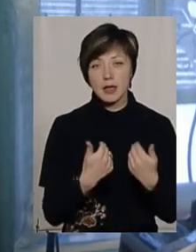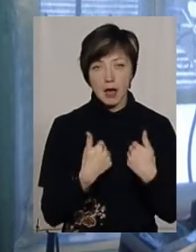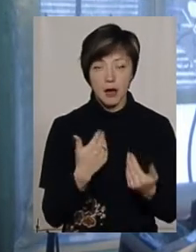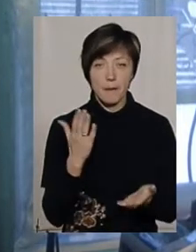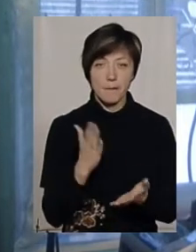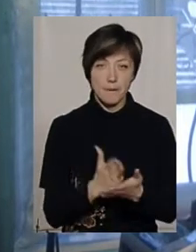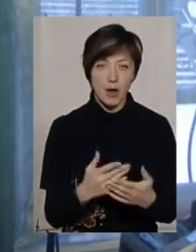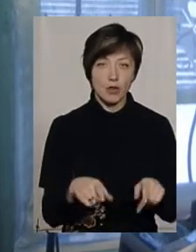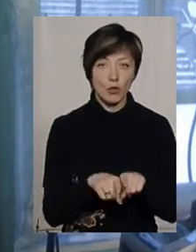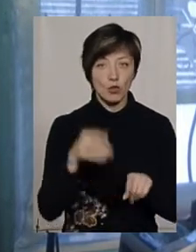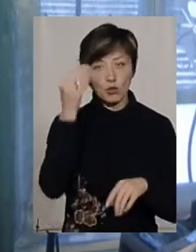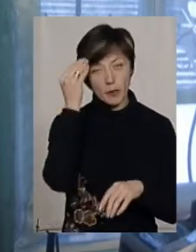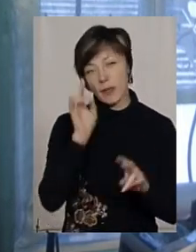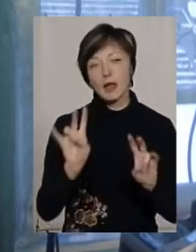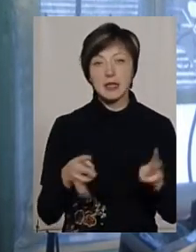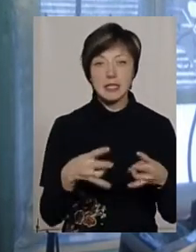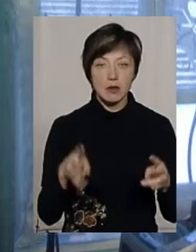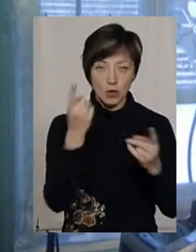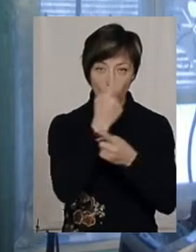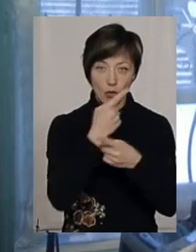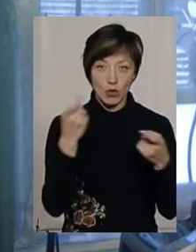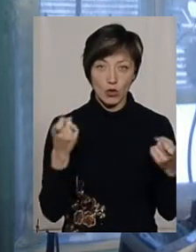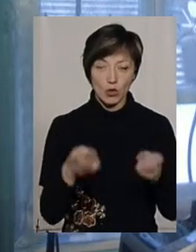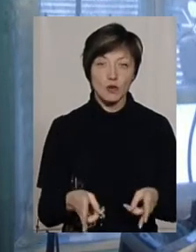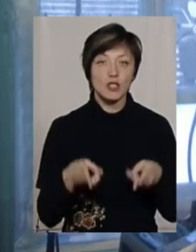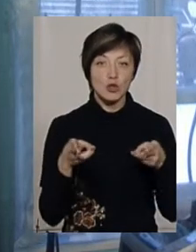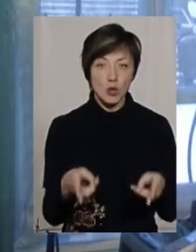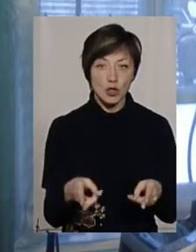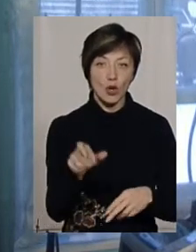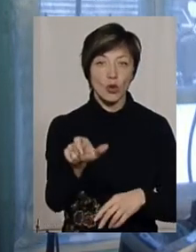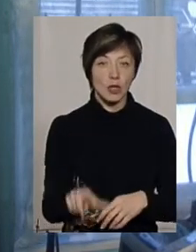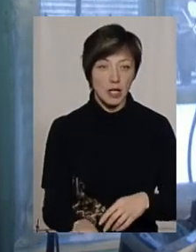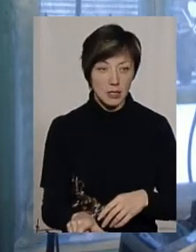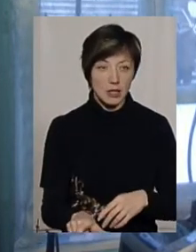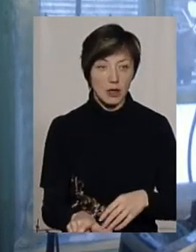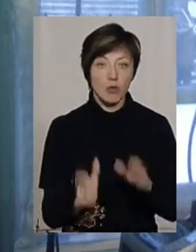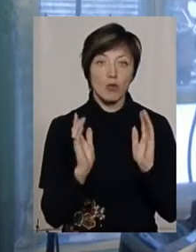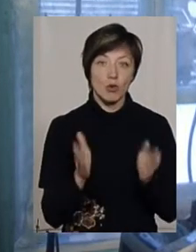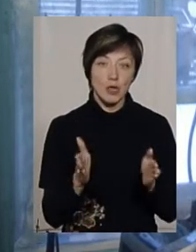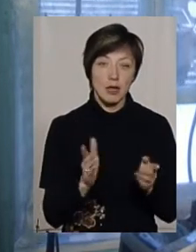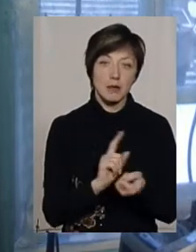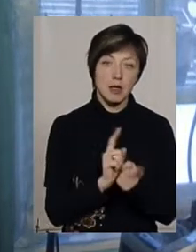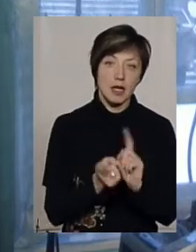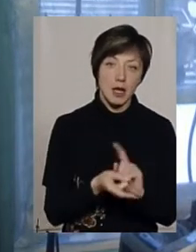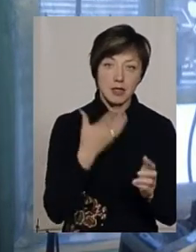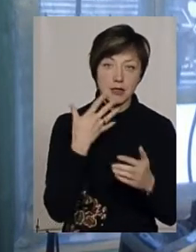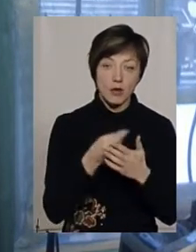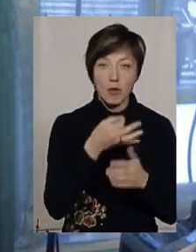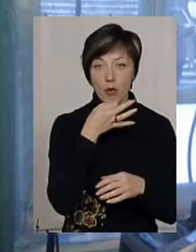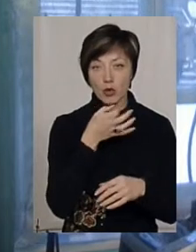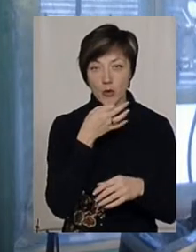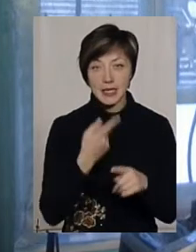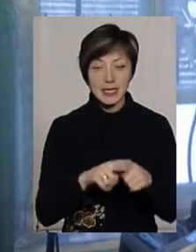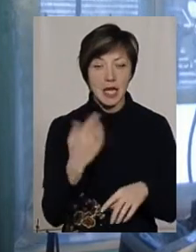маю ось таку думку, що не слід оголошувати злочином те, що людина буде міняти свої якісь вподобання,